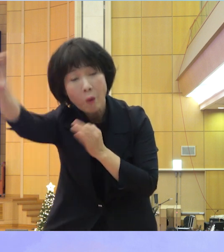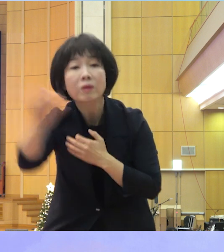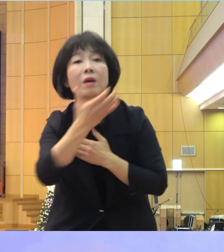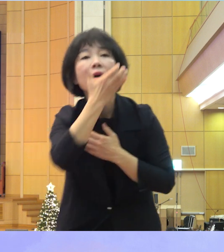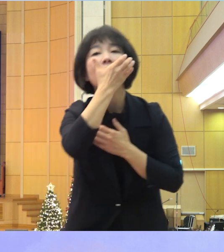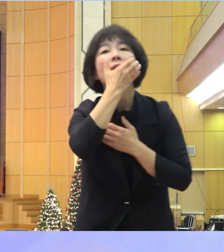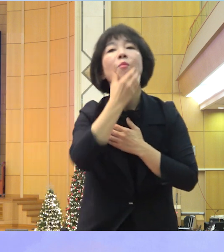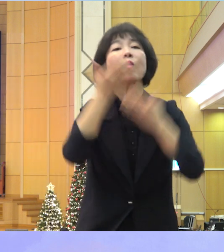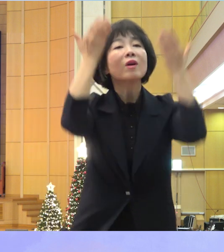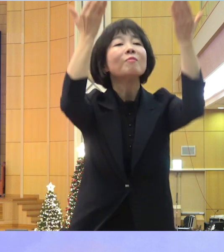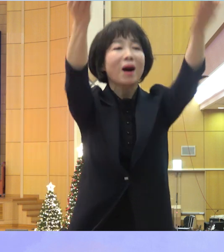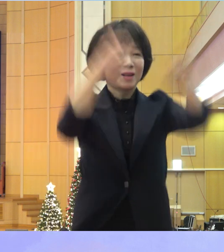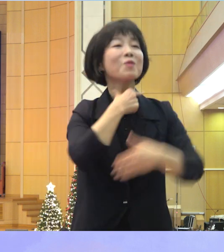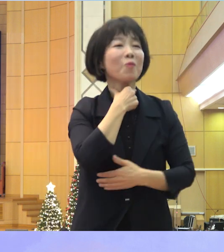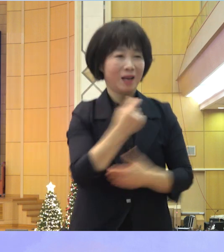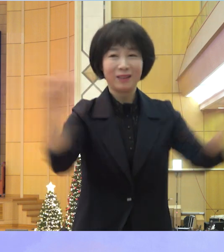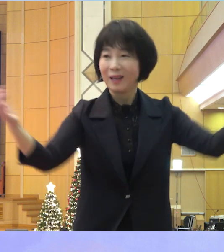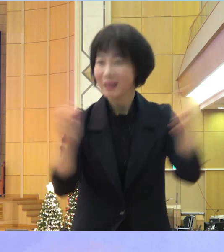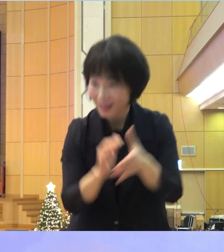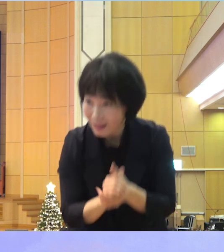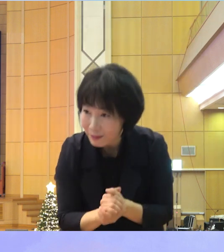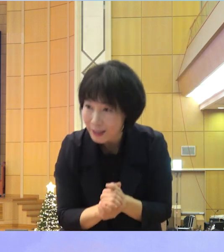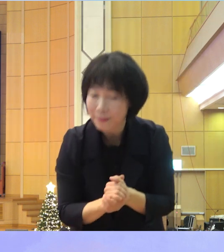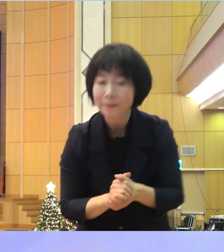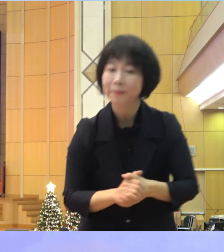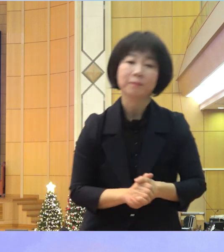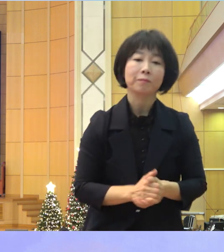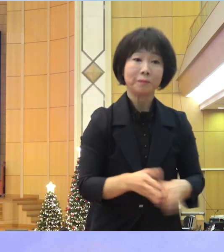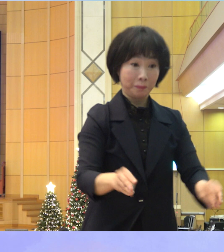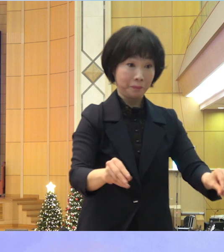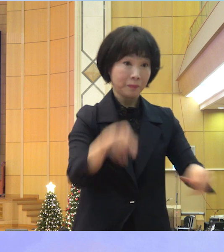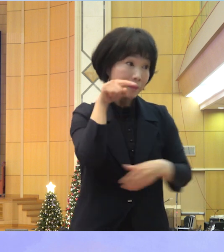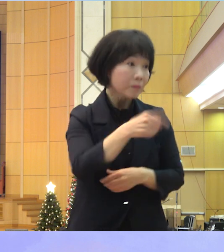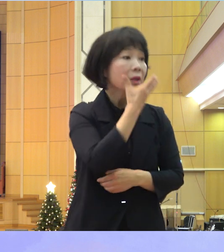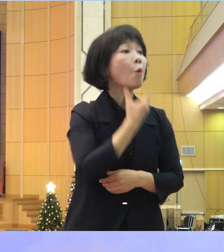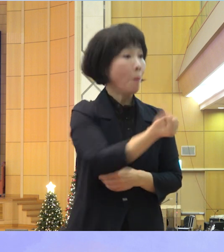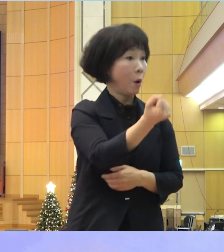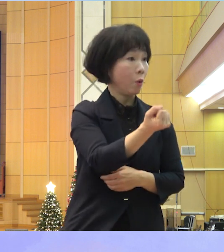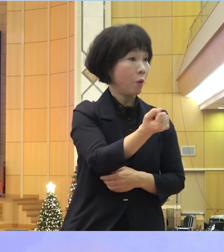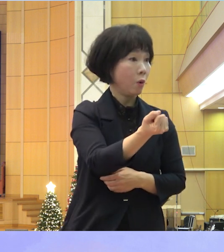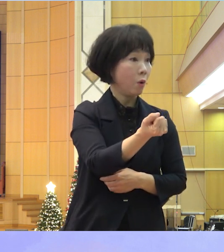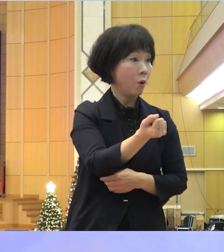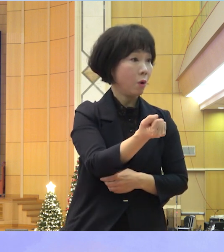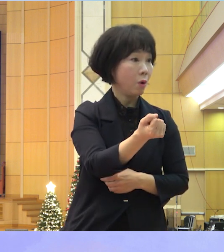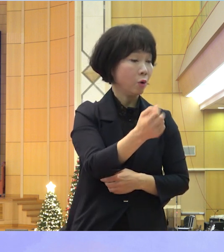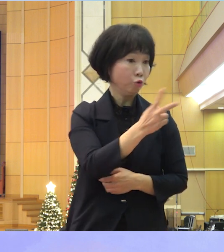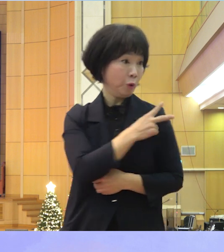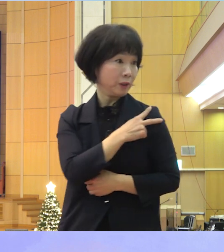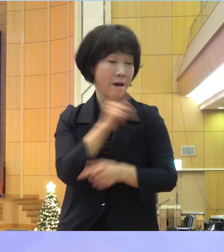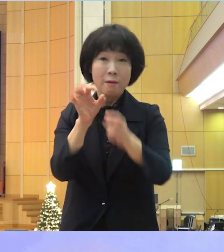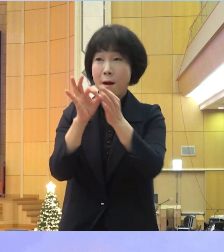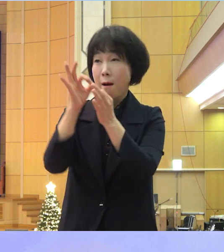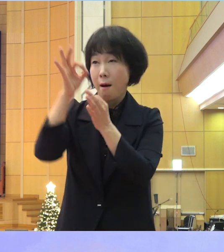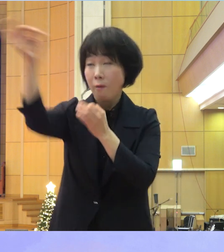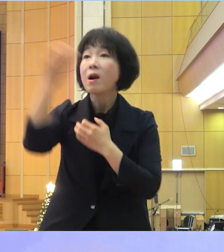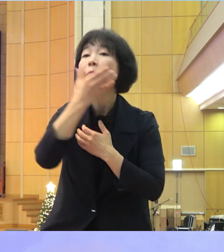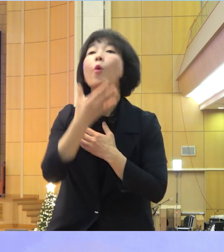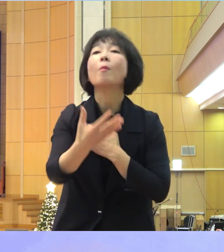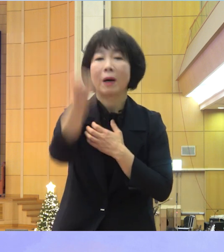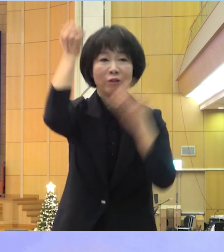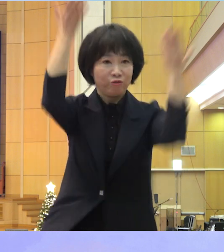영원히 복받기를 원하노라. 땅에서도 복받고 영원히 복을 받기를